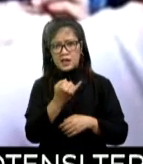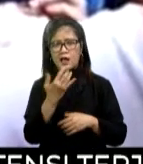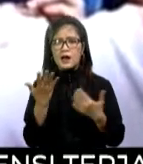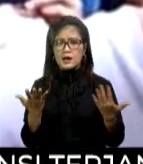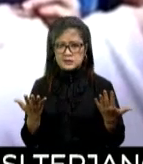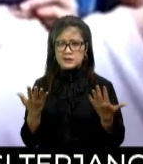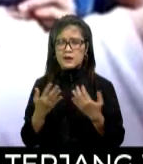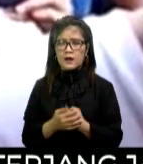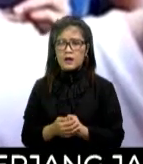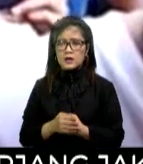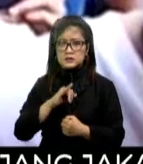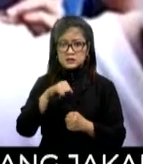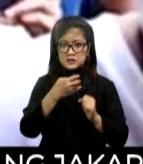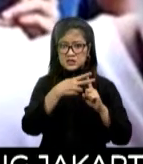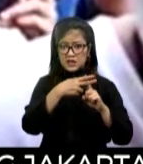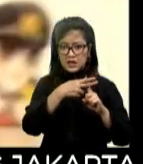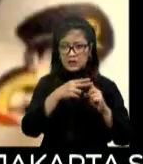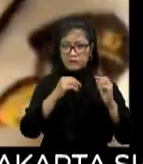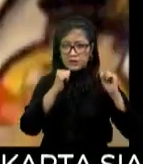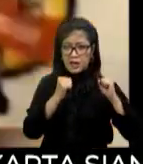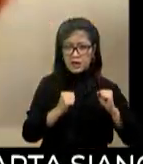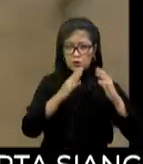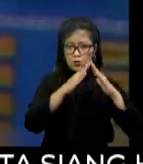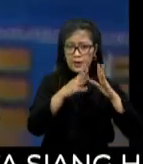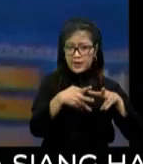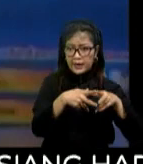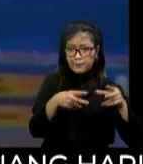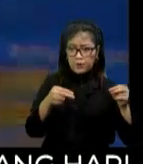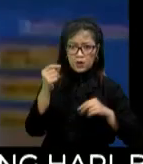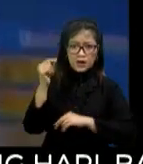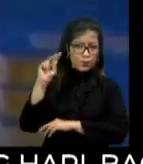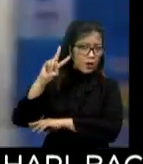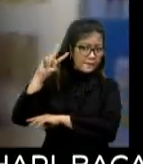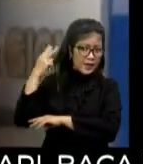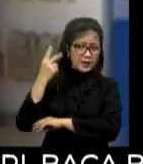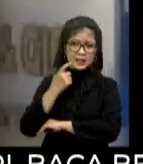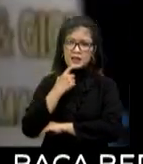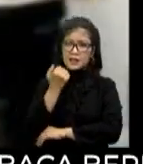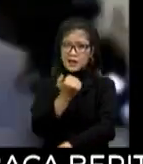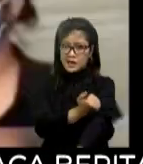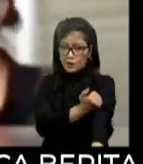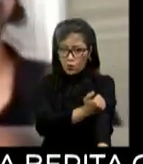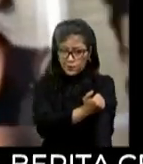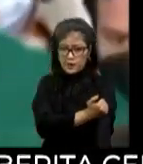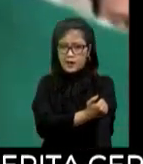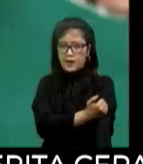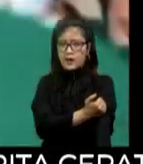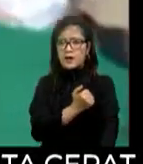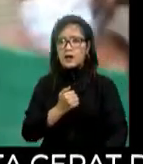gini ditangkap di rumahnya di kawasan Depok Jawa Barat Rabu kemarin terkait penyalahgunaan narkotika jenis lysergic acid